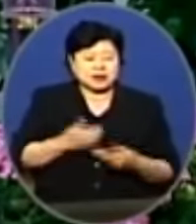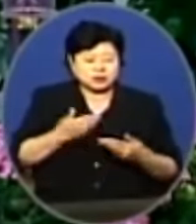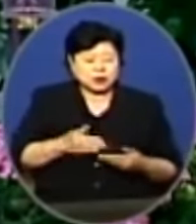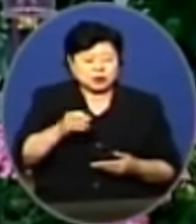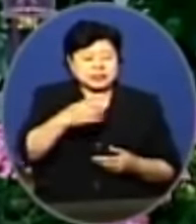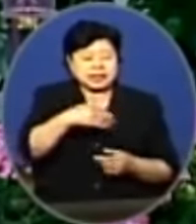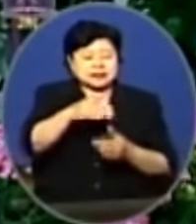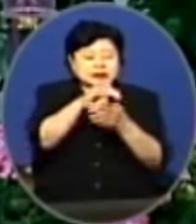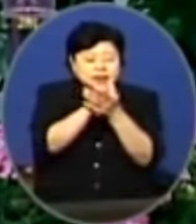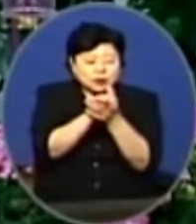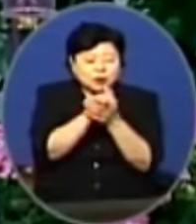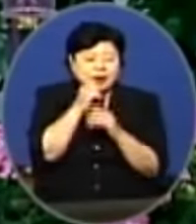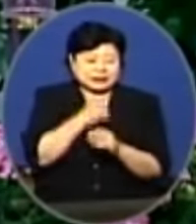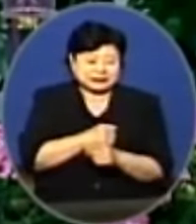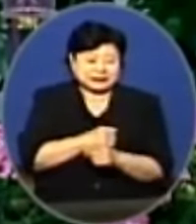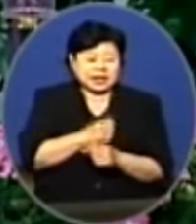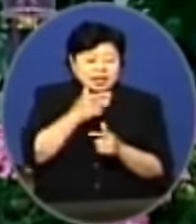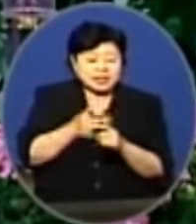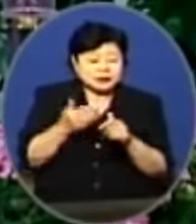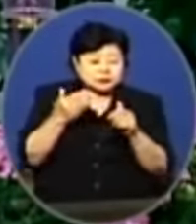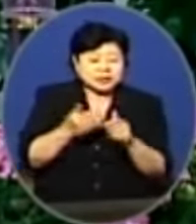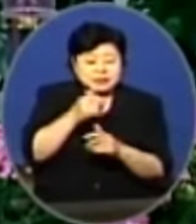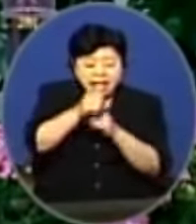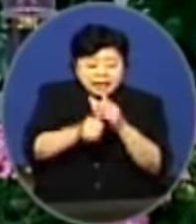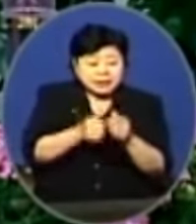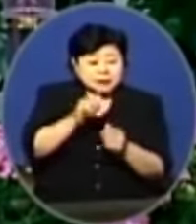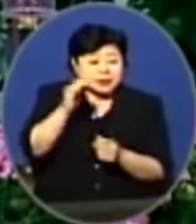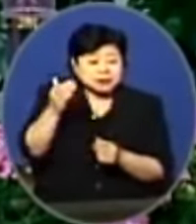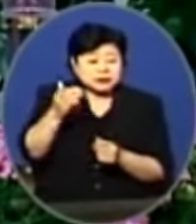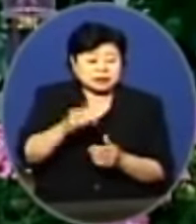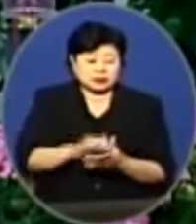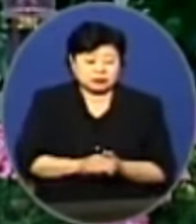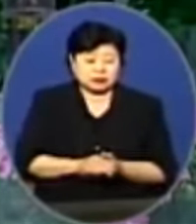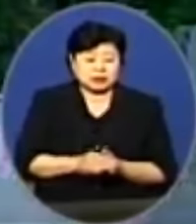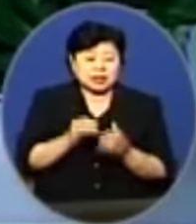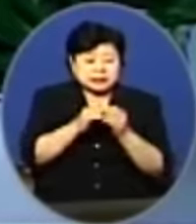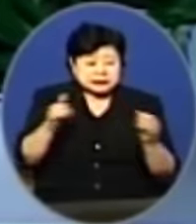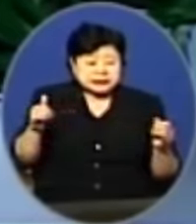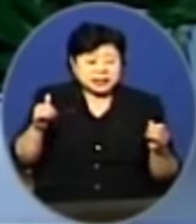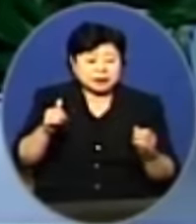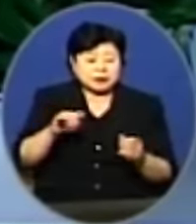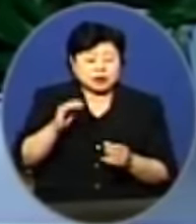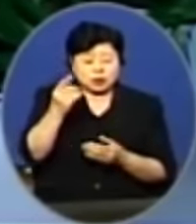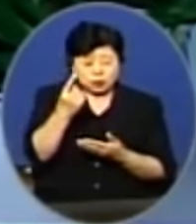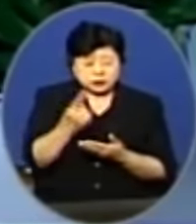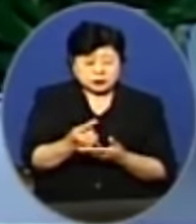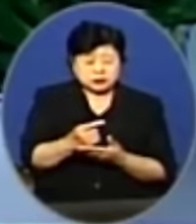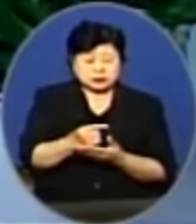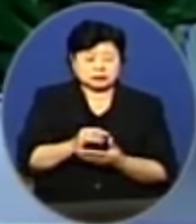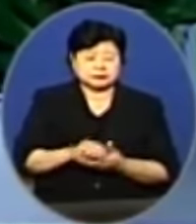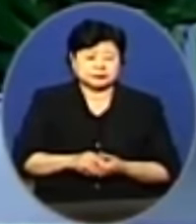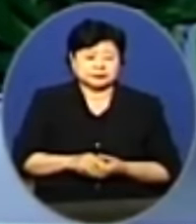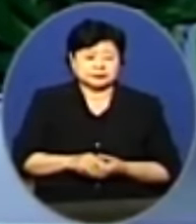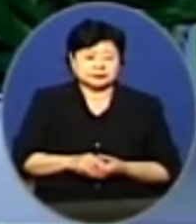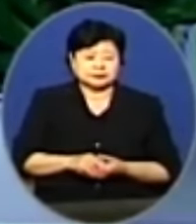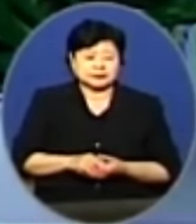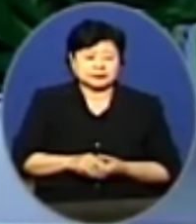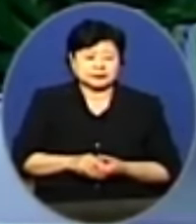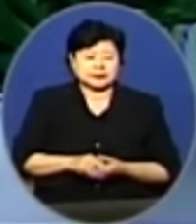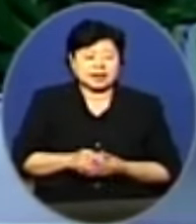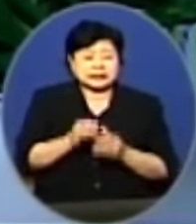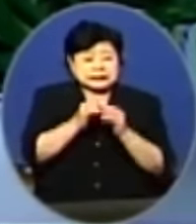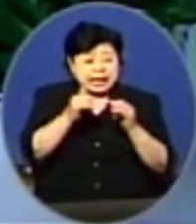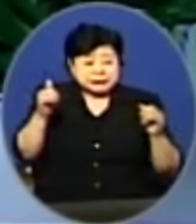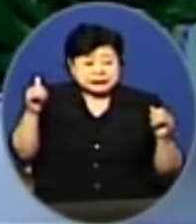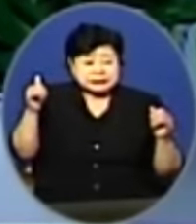가서 기도하시더라. 예수님은 하나님이신데도 불구하고 사람이 되어 오셔서는 그 한계점이 있습니다.